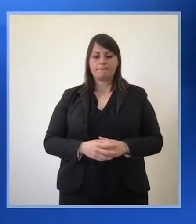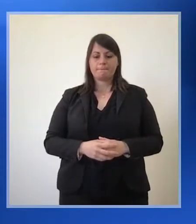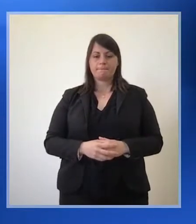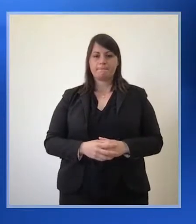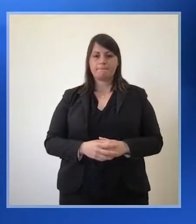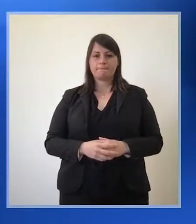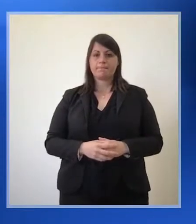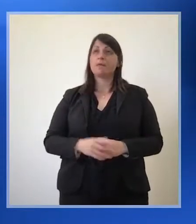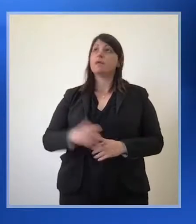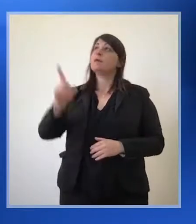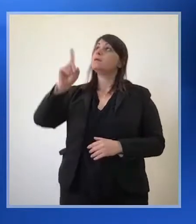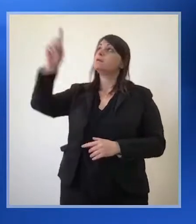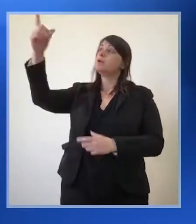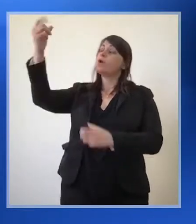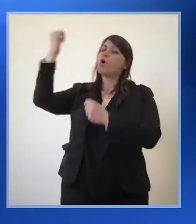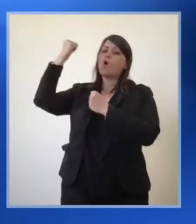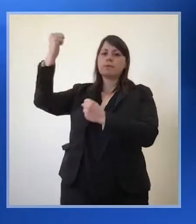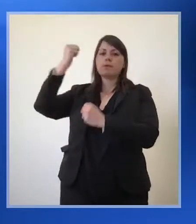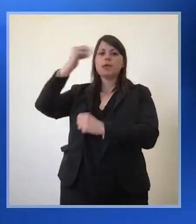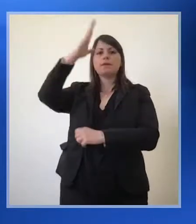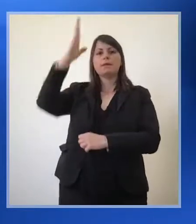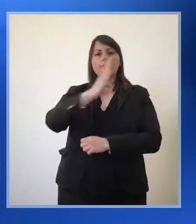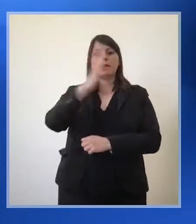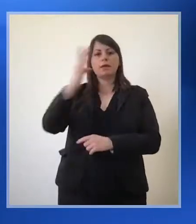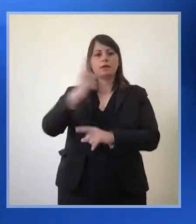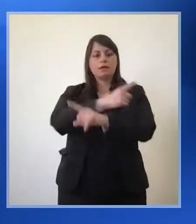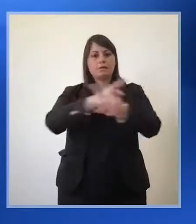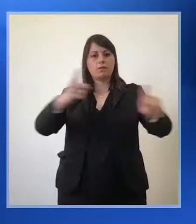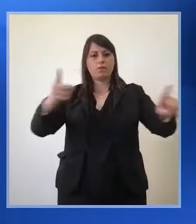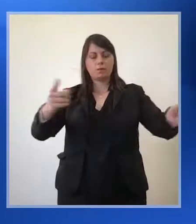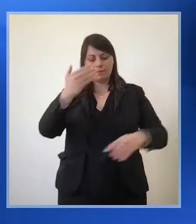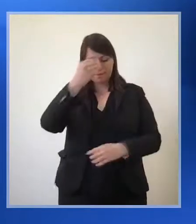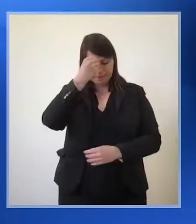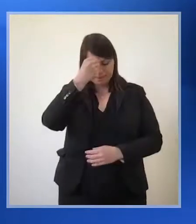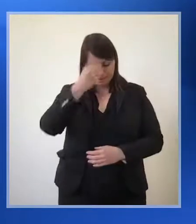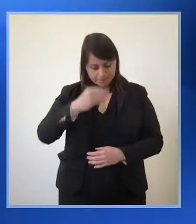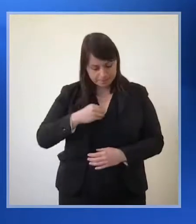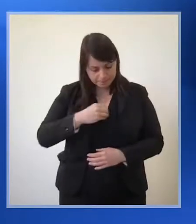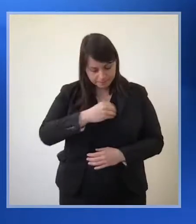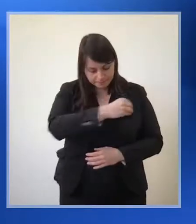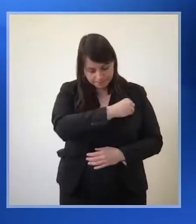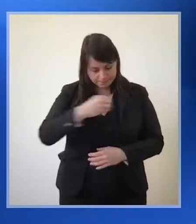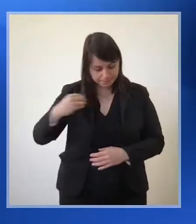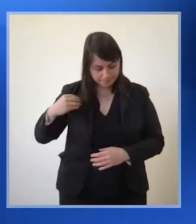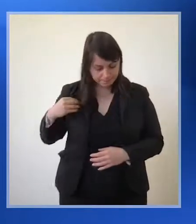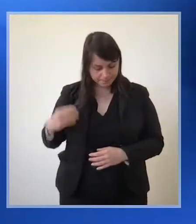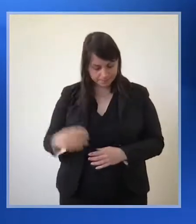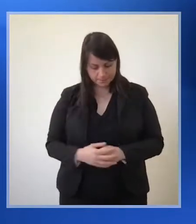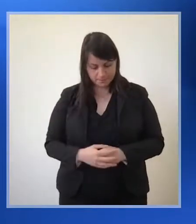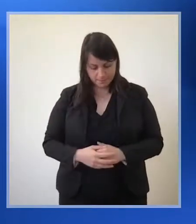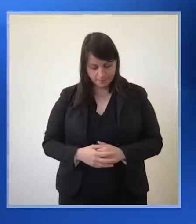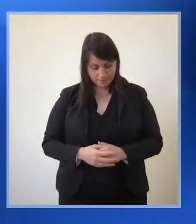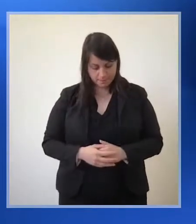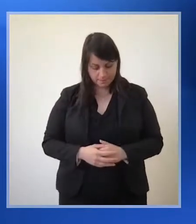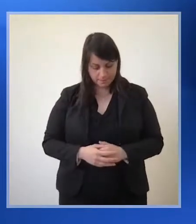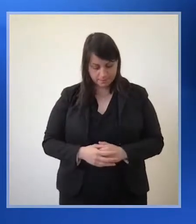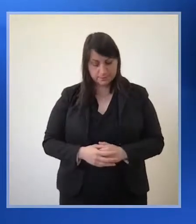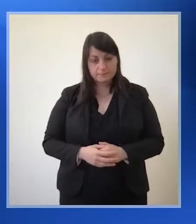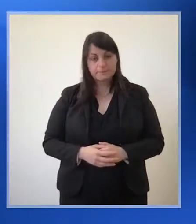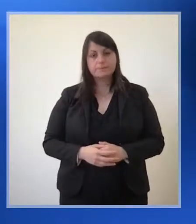Et benedictio Dei omnipotentis, Patris, et Filii, et